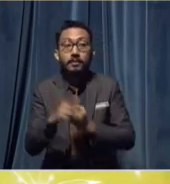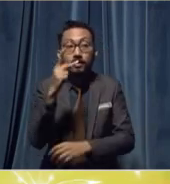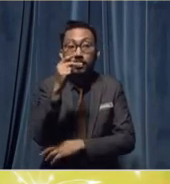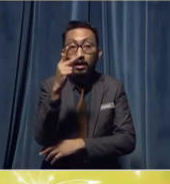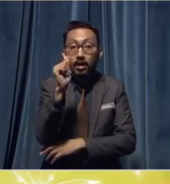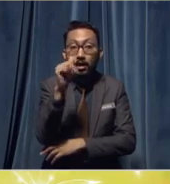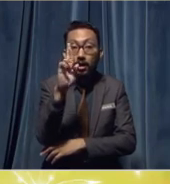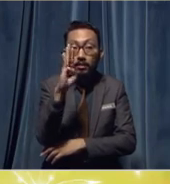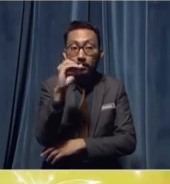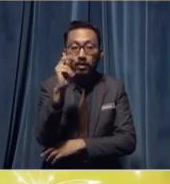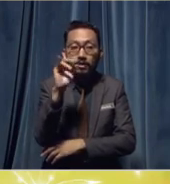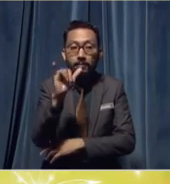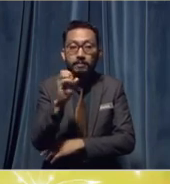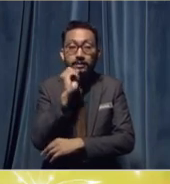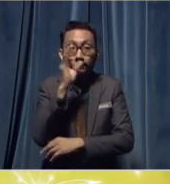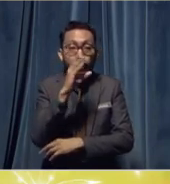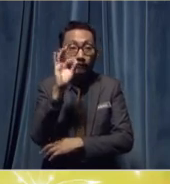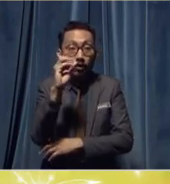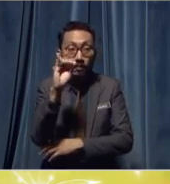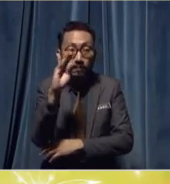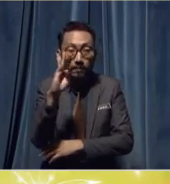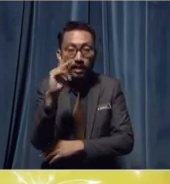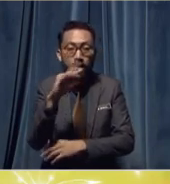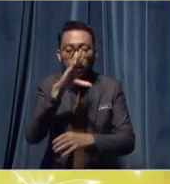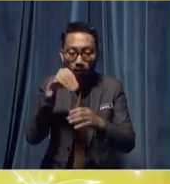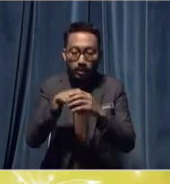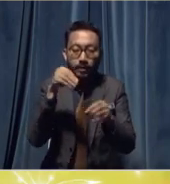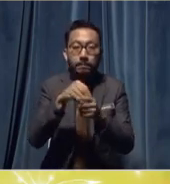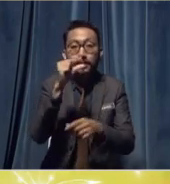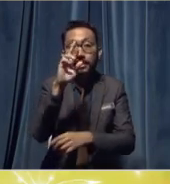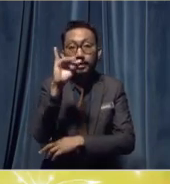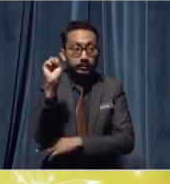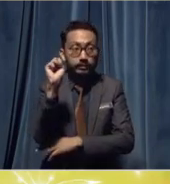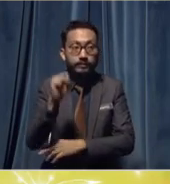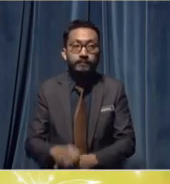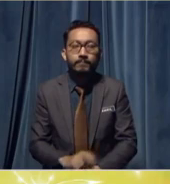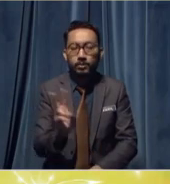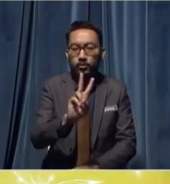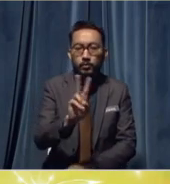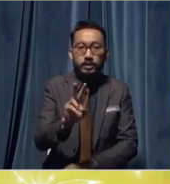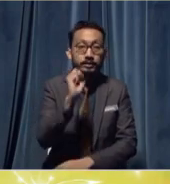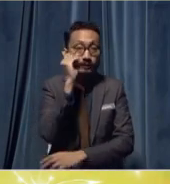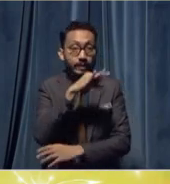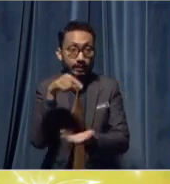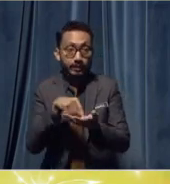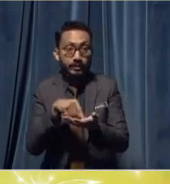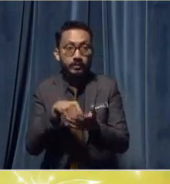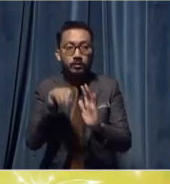yang bersifat hidrofobik larut dalam gris. Kedua-dua sifat